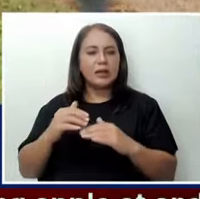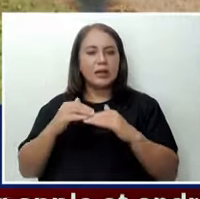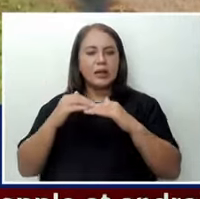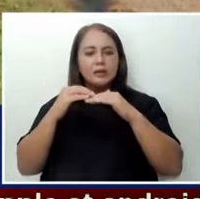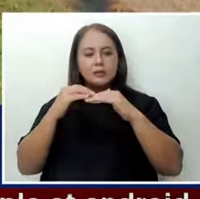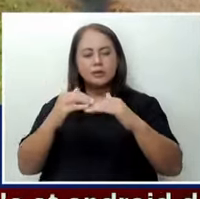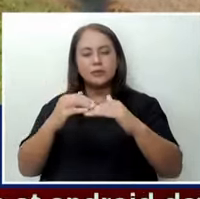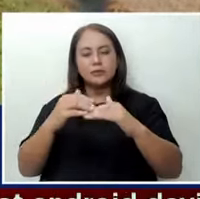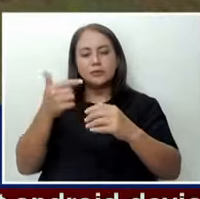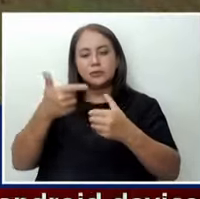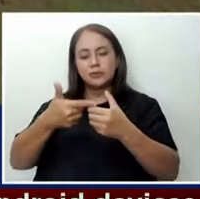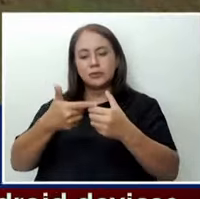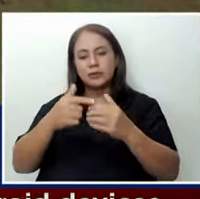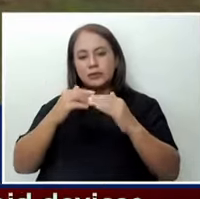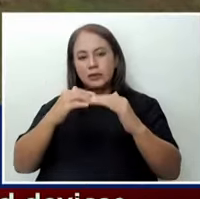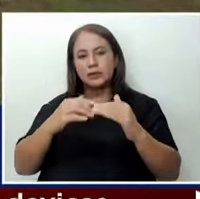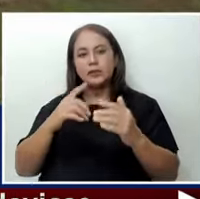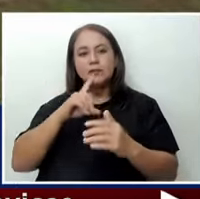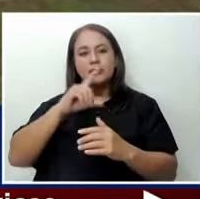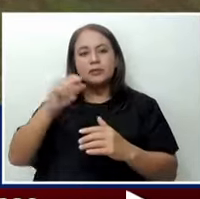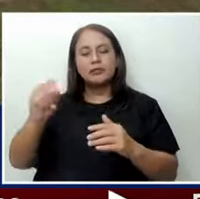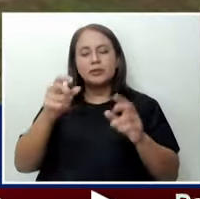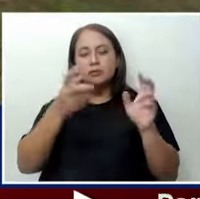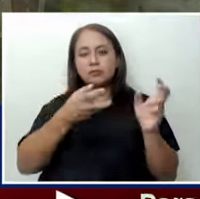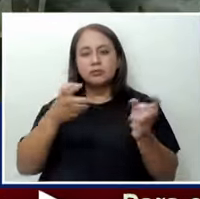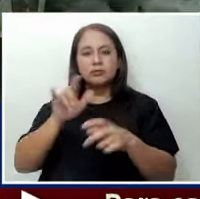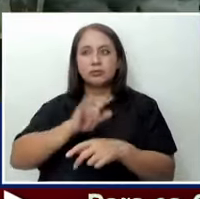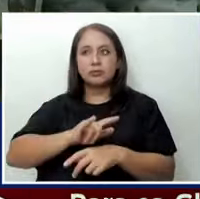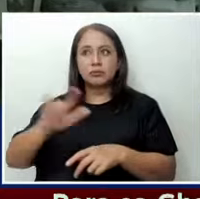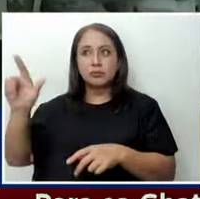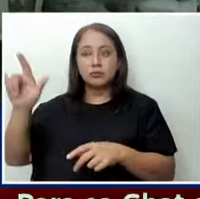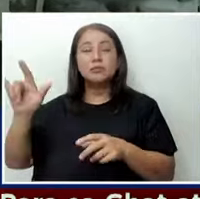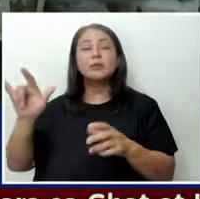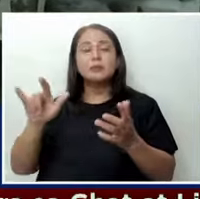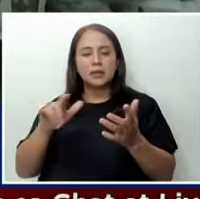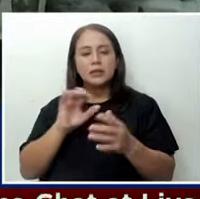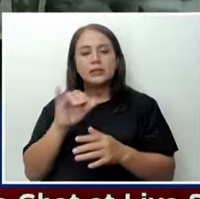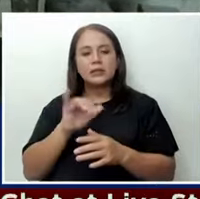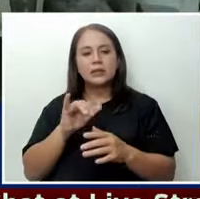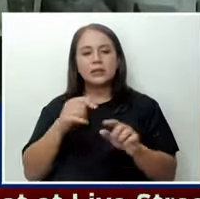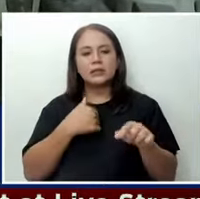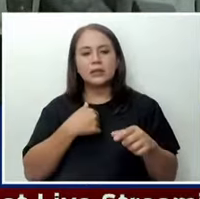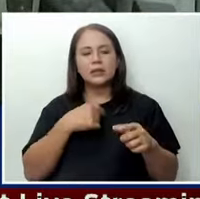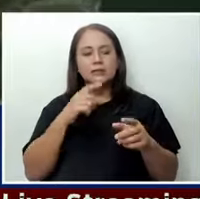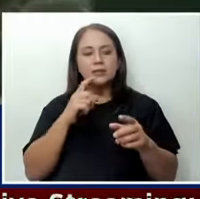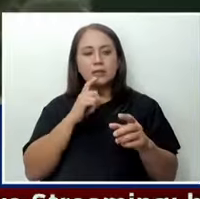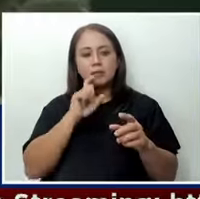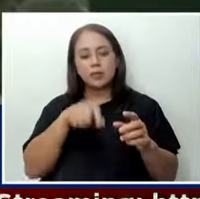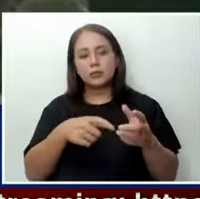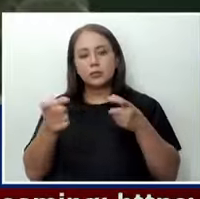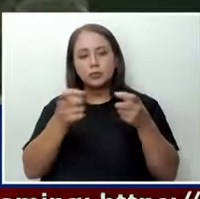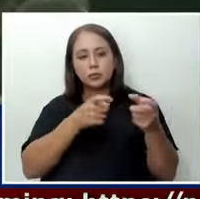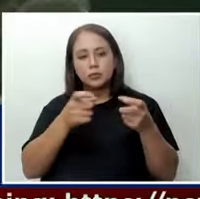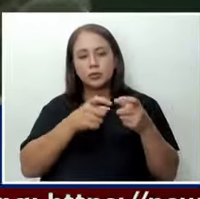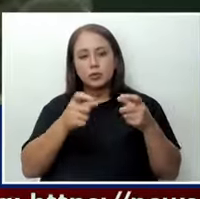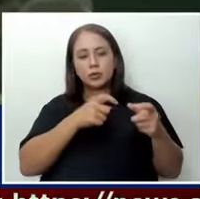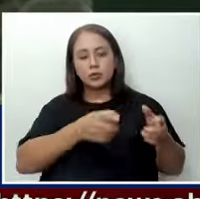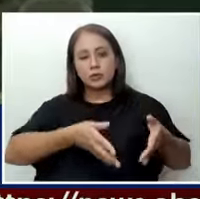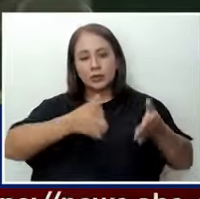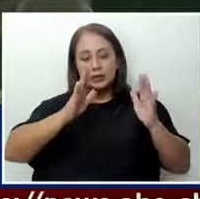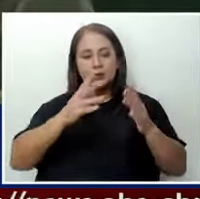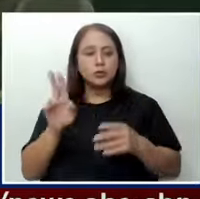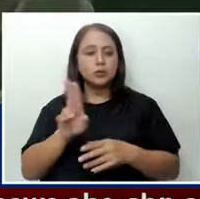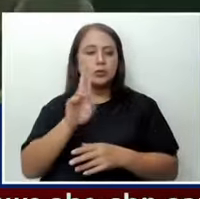na makatutulong sa agarang pagdideploy ng air assets. At command and control fusion facility na ginamit din kamakailan